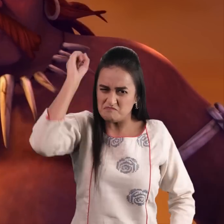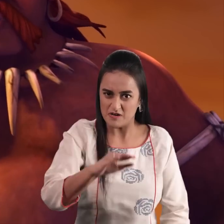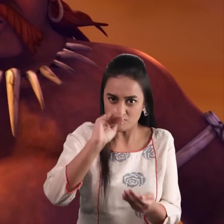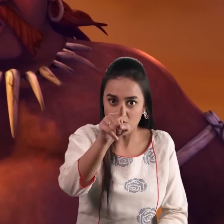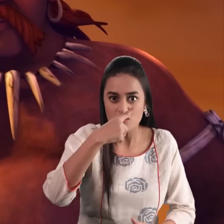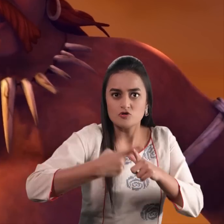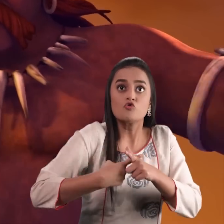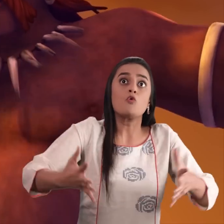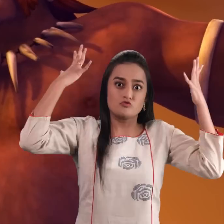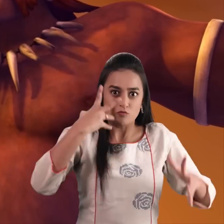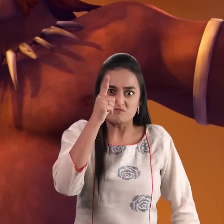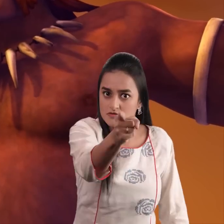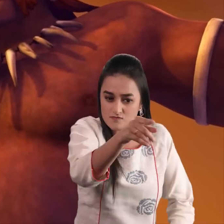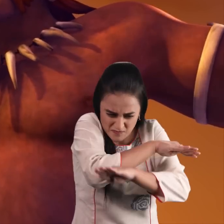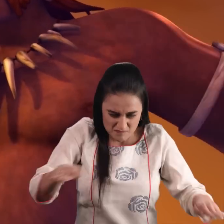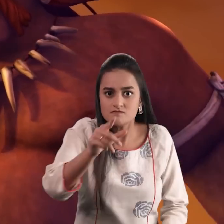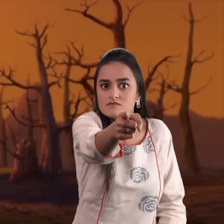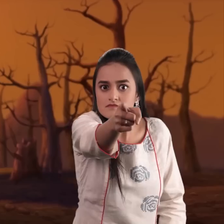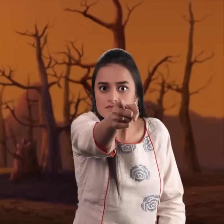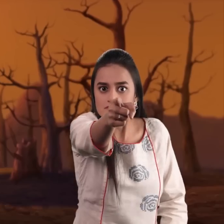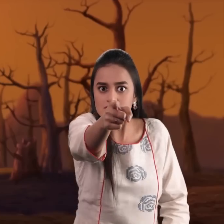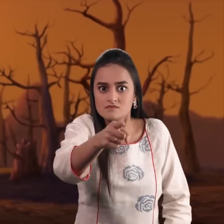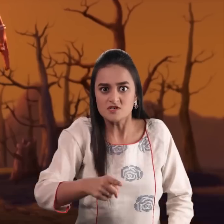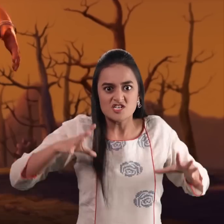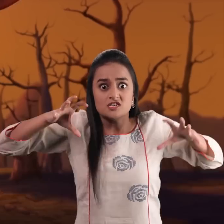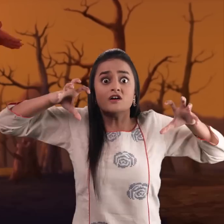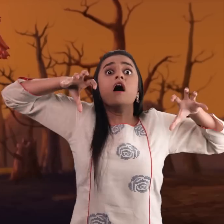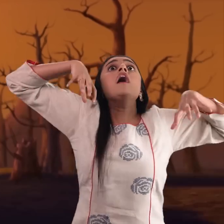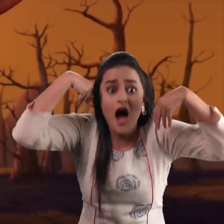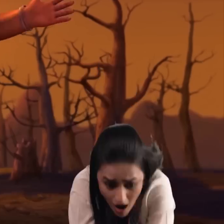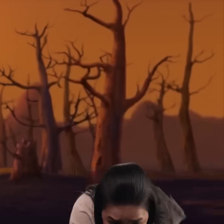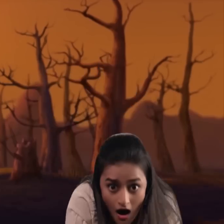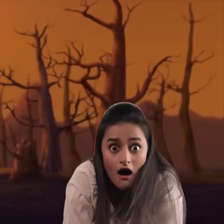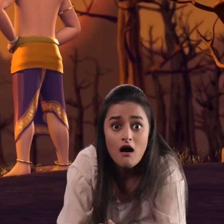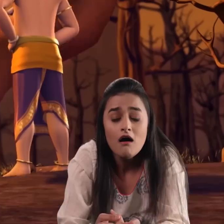बालक। बहुत मजाक कर लिया तूने प्रलंबसुर के साथ।